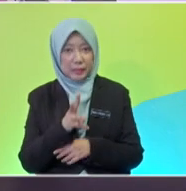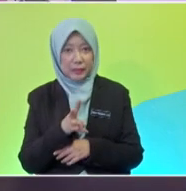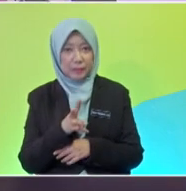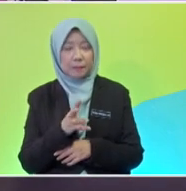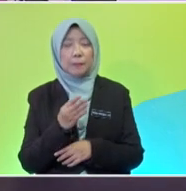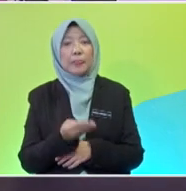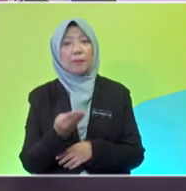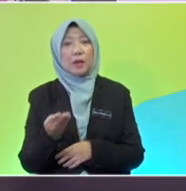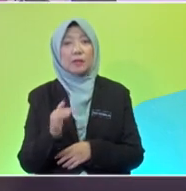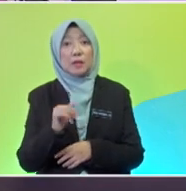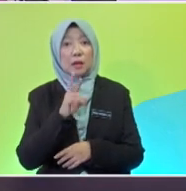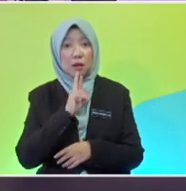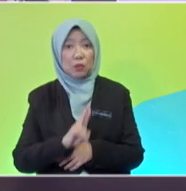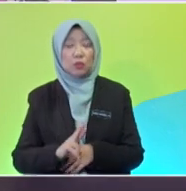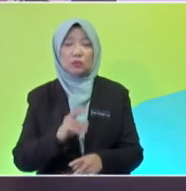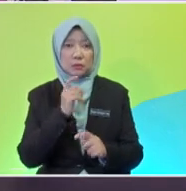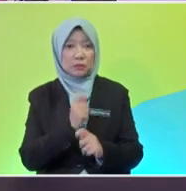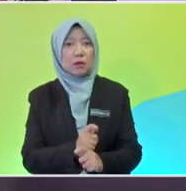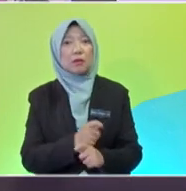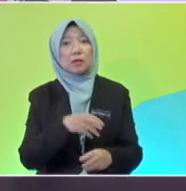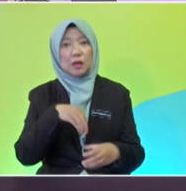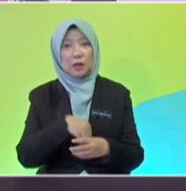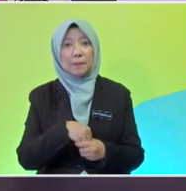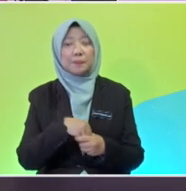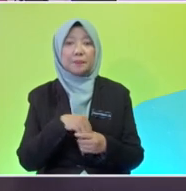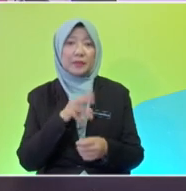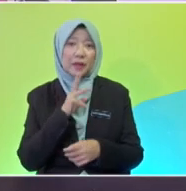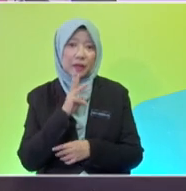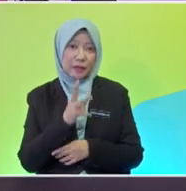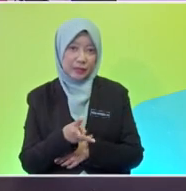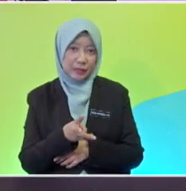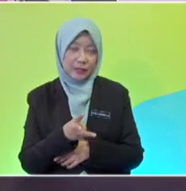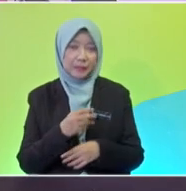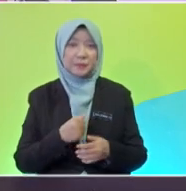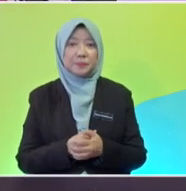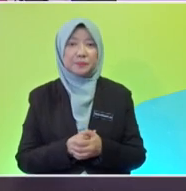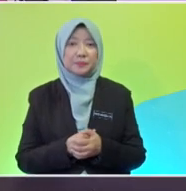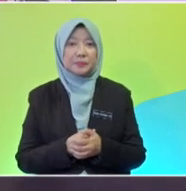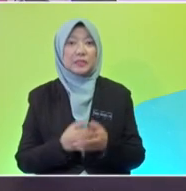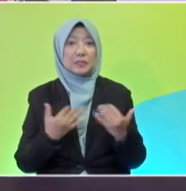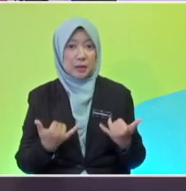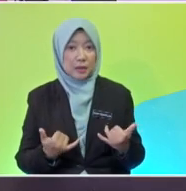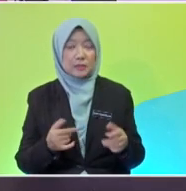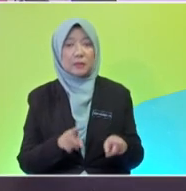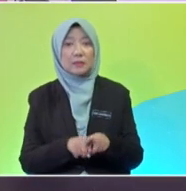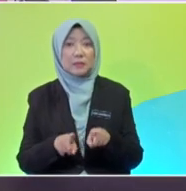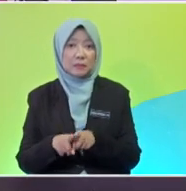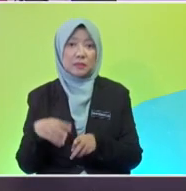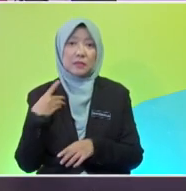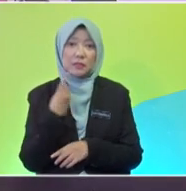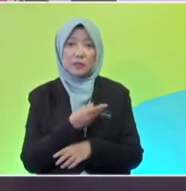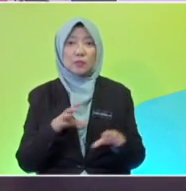bentuknya kekal di dalam air Oke jadi mari kita sama-sama jalankan activity terhadap